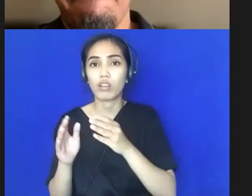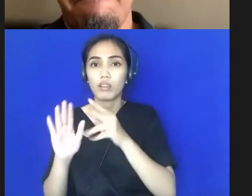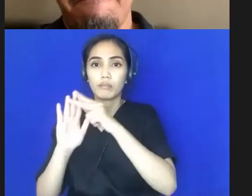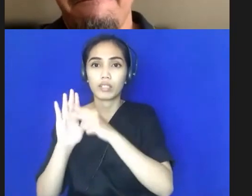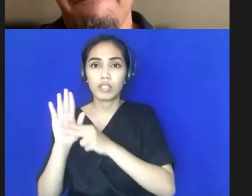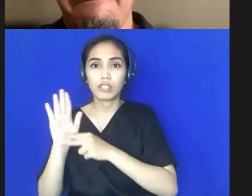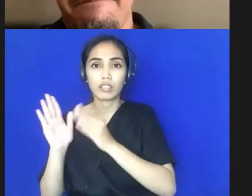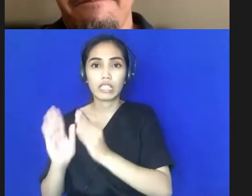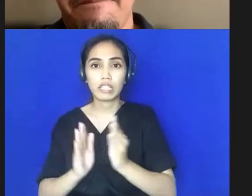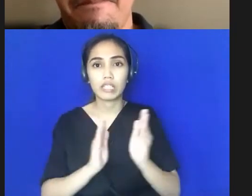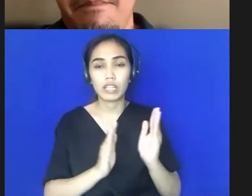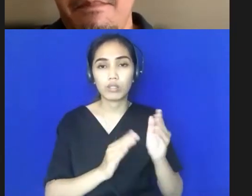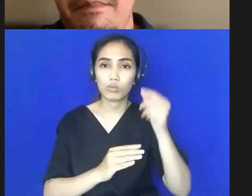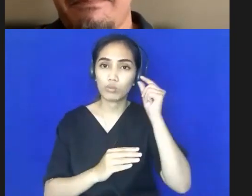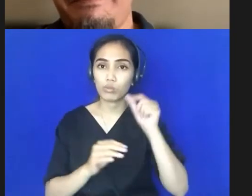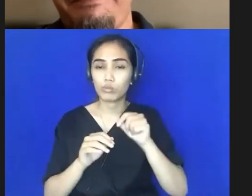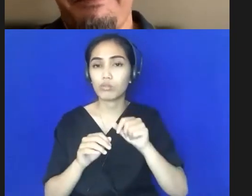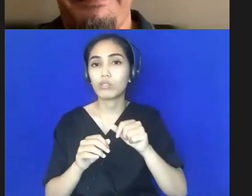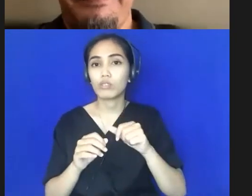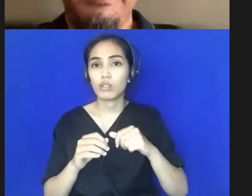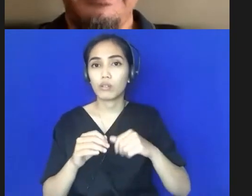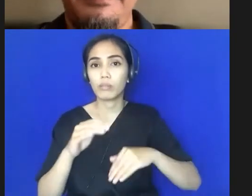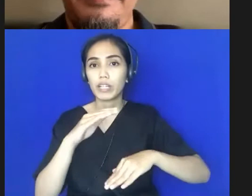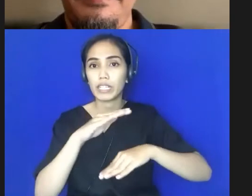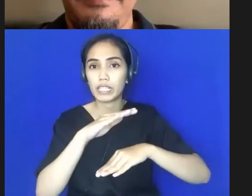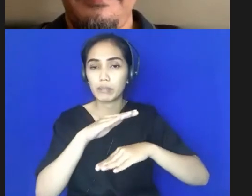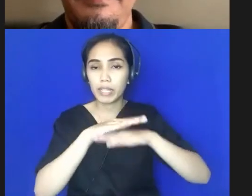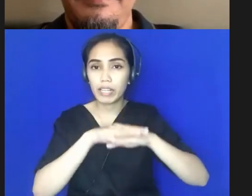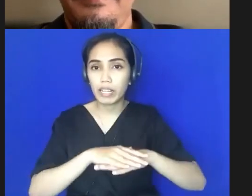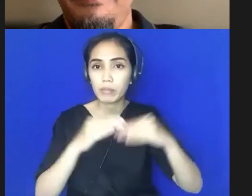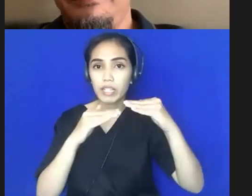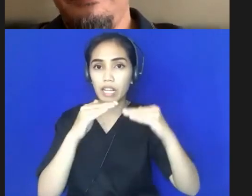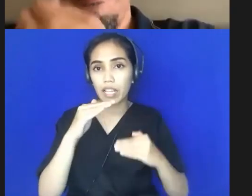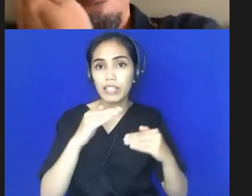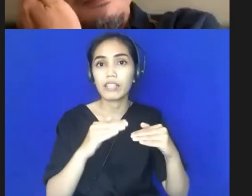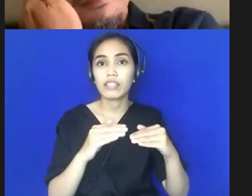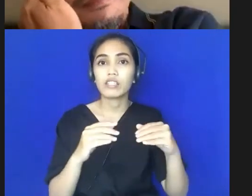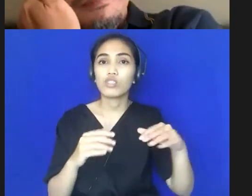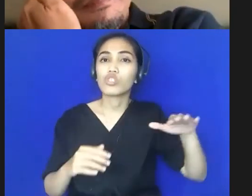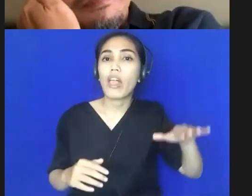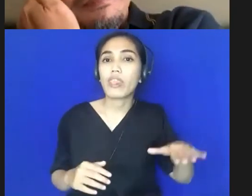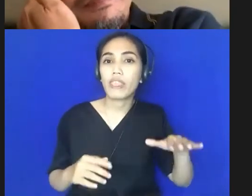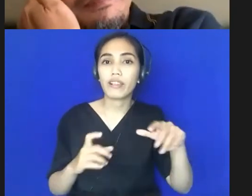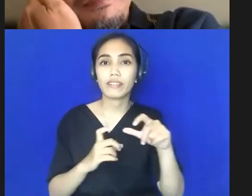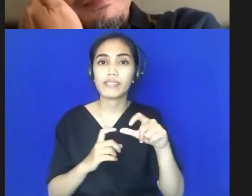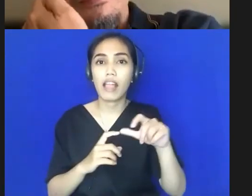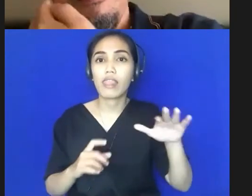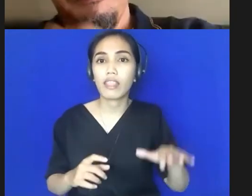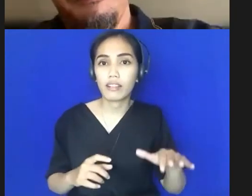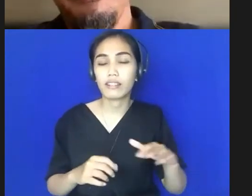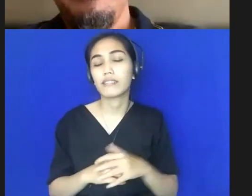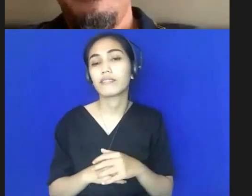tackle malnutrition, stunting, and so on. Thank you. Ya, terima kasih Ibu